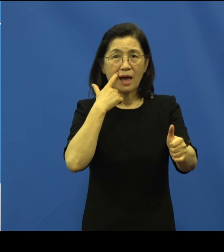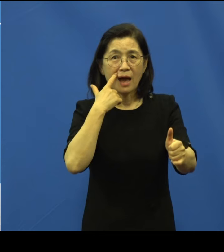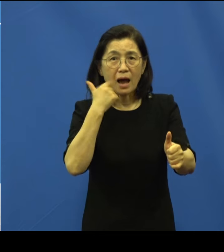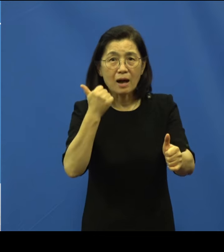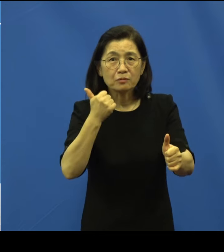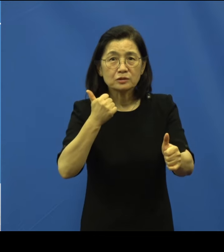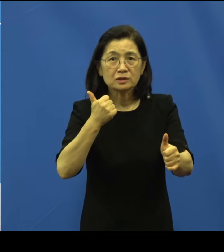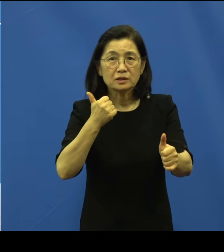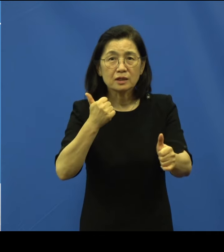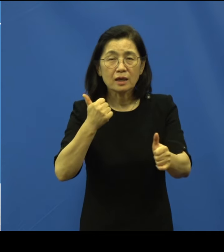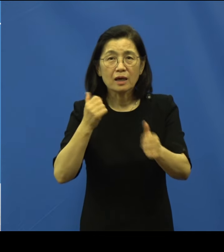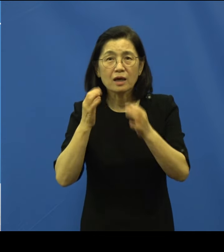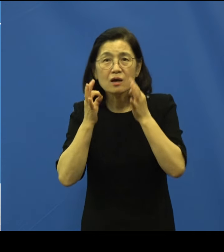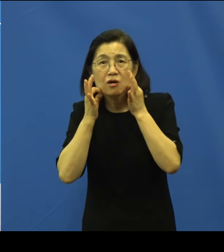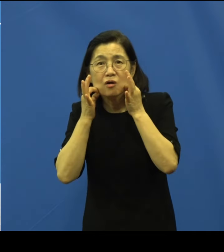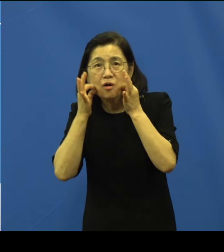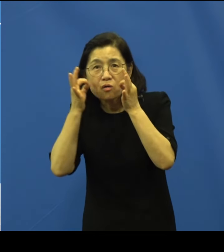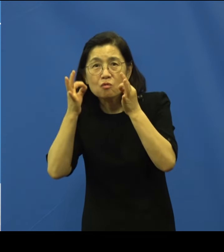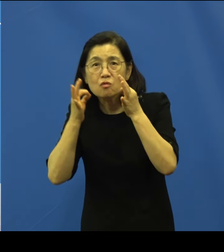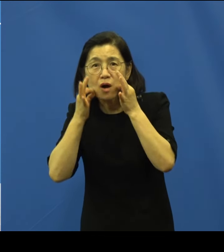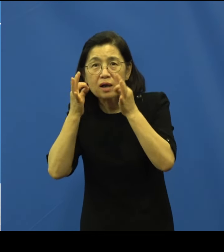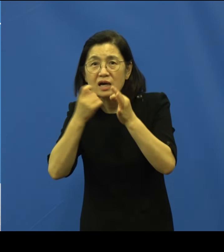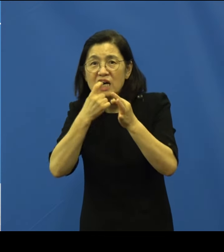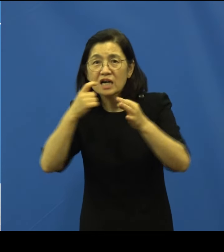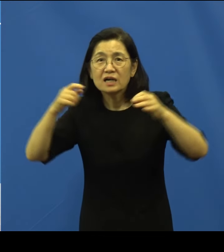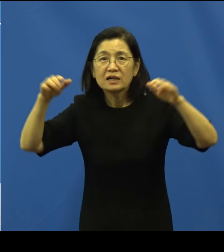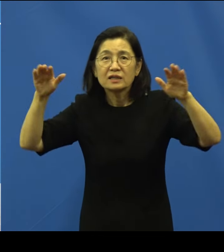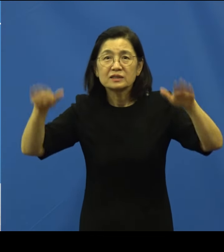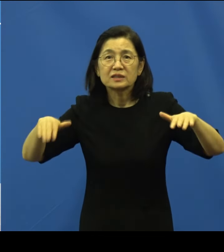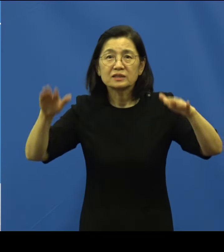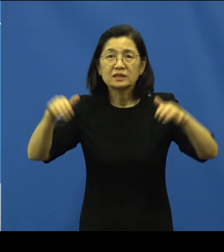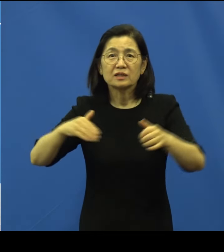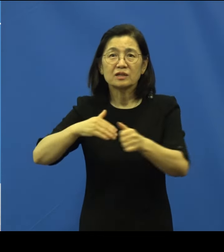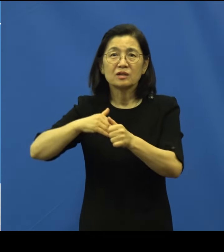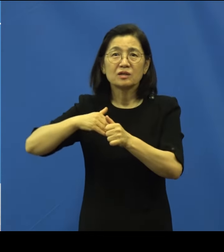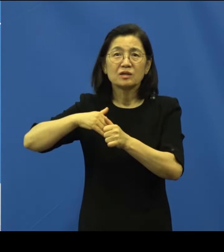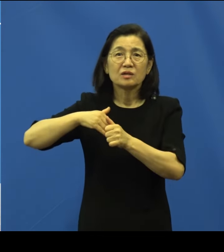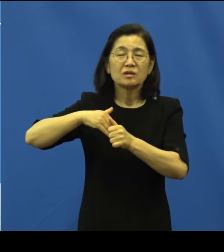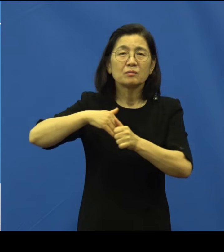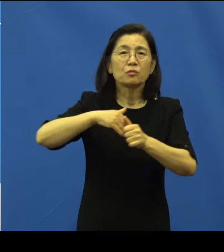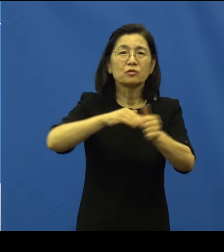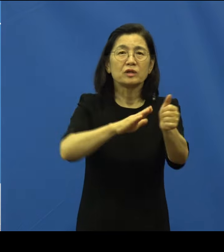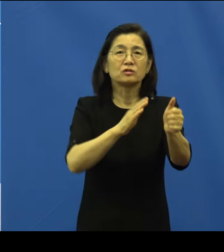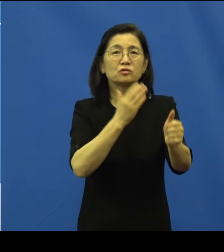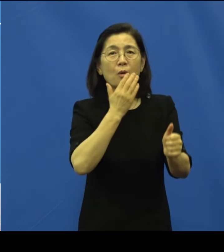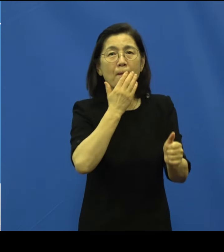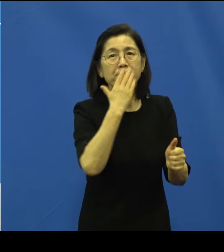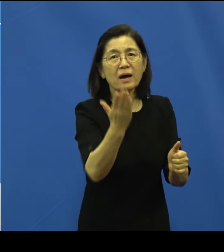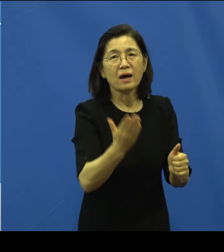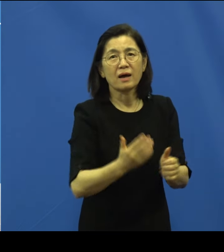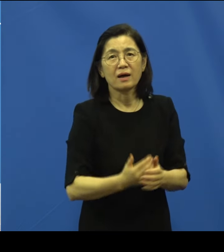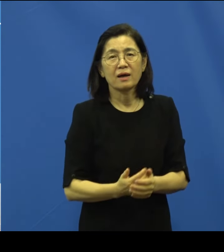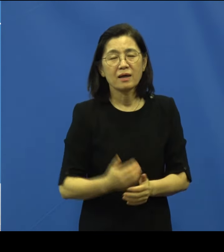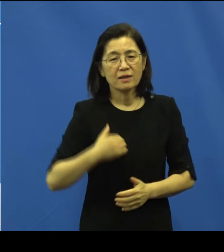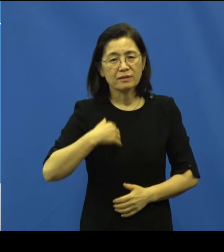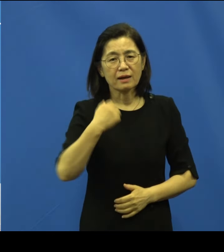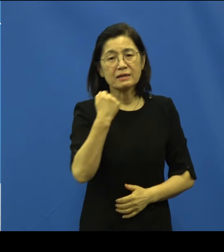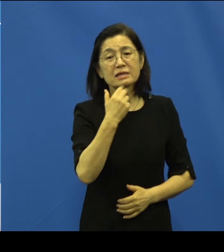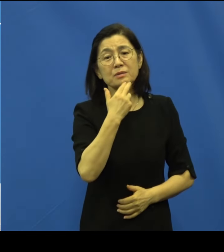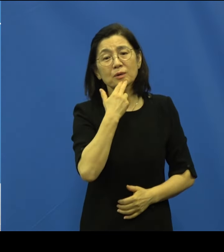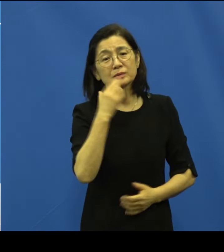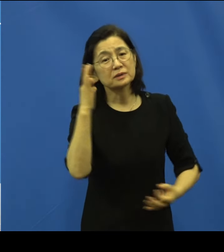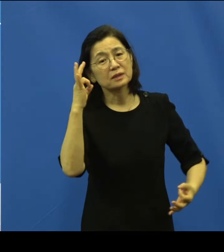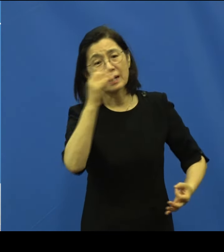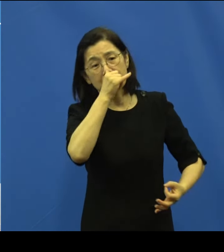지금 12군단 더 되는 천사를 또 보내시게 할 수 없는 줄 아느냐? 내가 힘이 없어서 가만히 있는